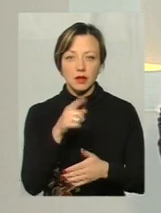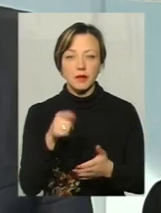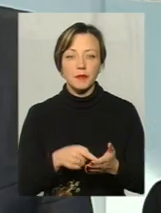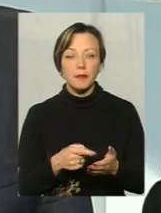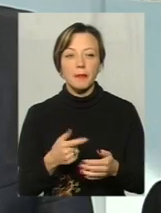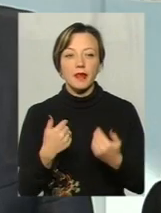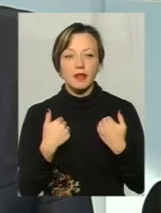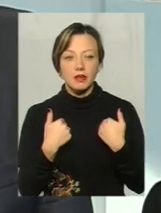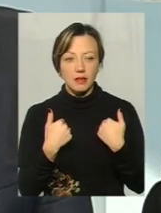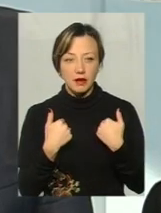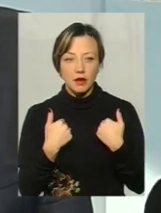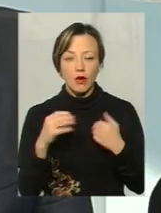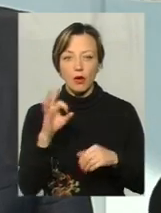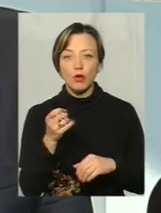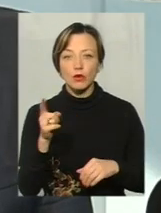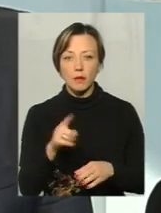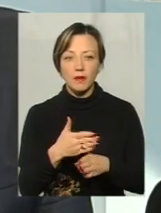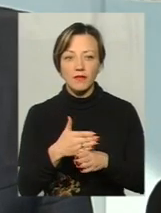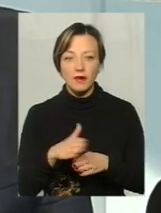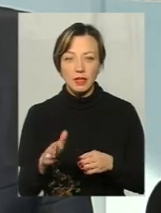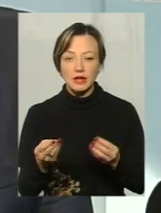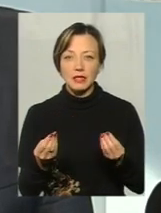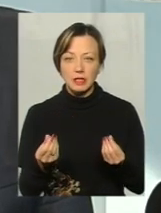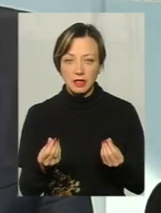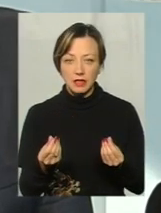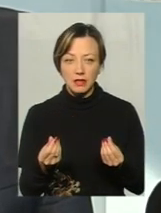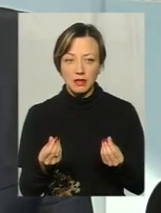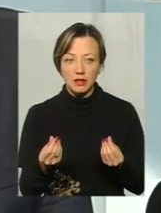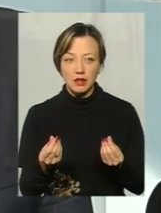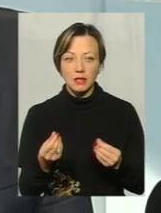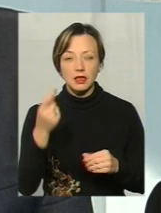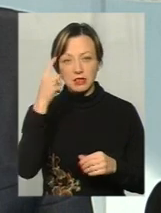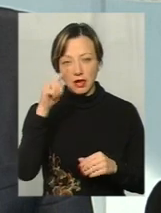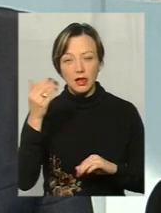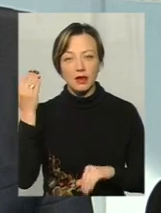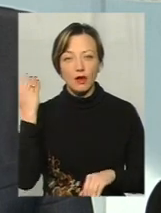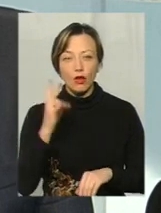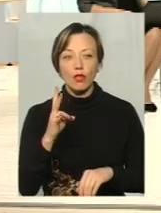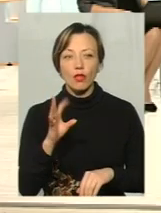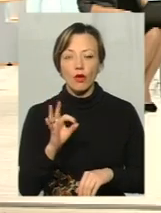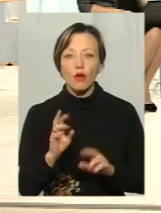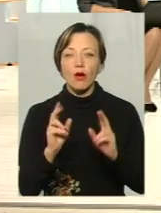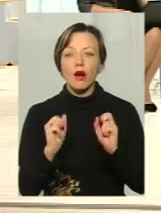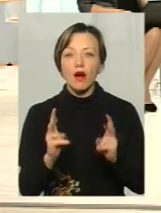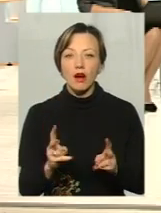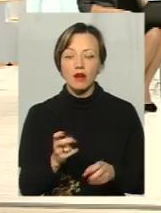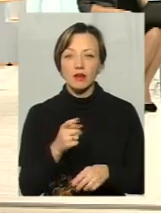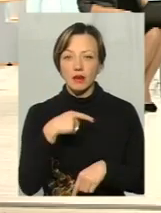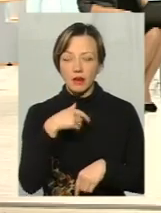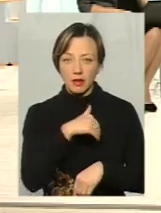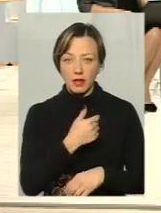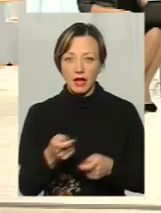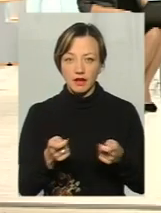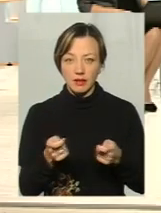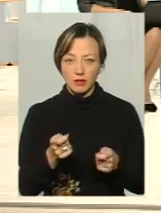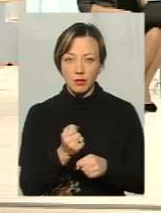діло? Я о том, що виділені деньги, знала давно. Ну, як хотіла наше керівництво поступити? От